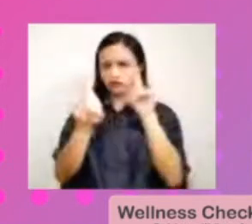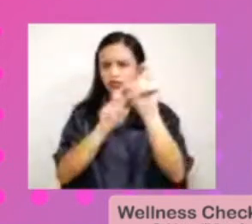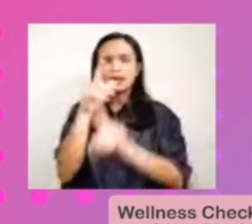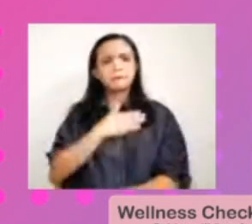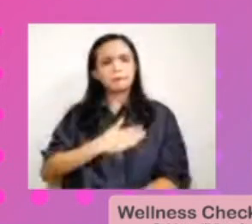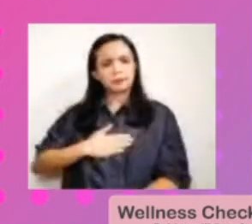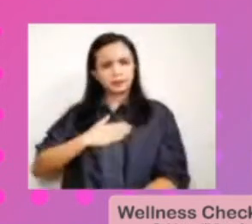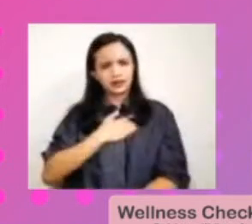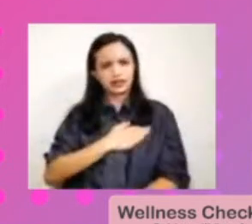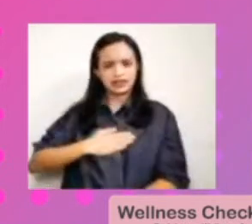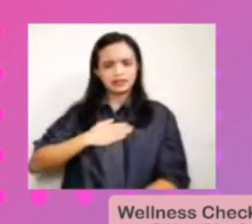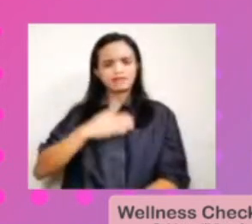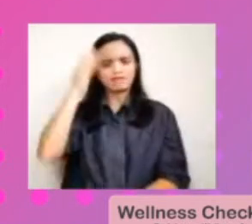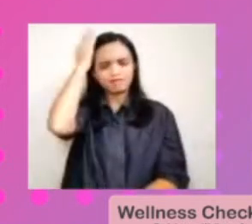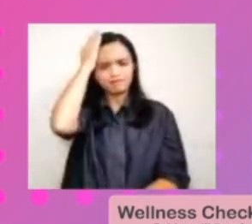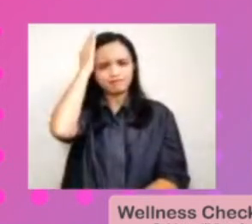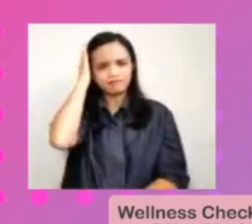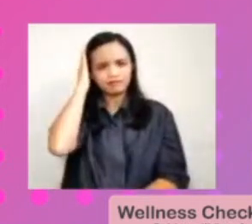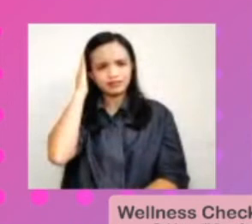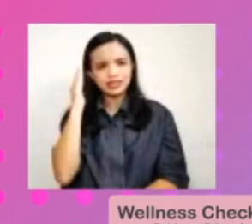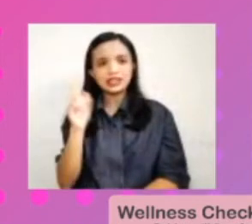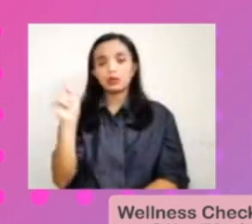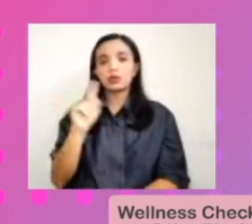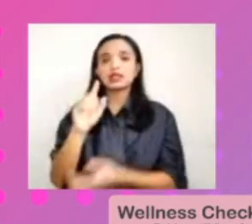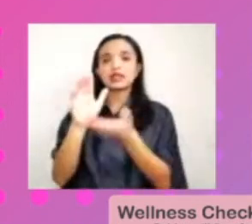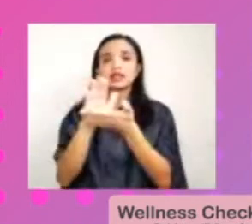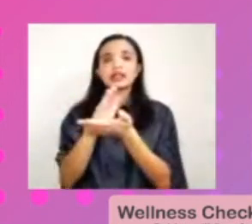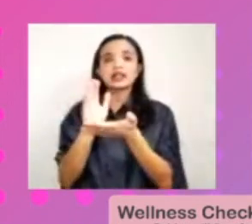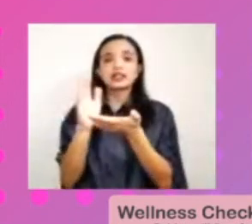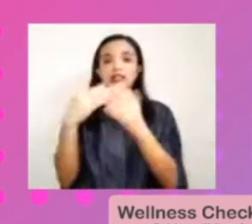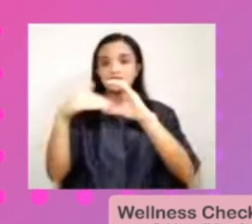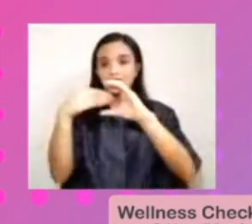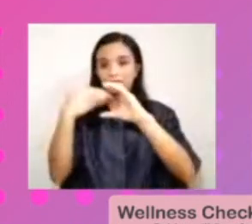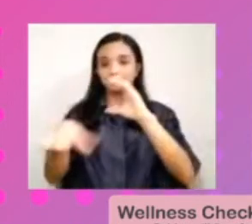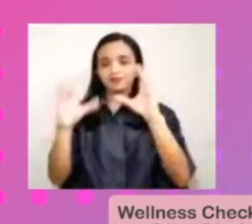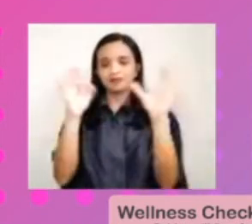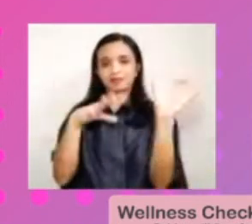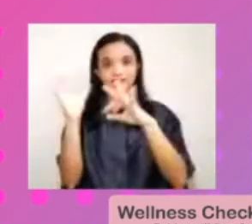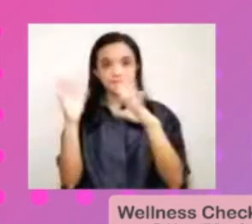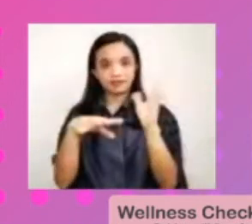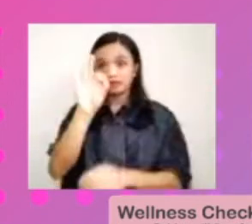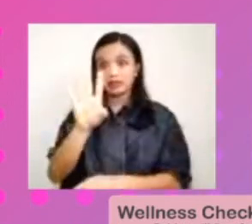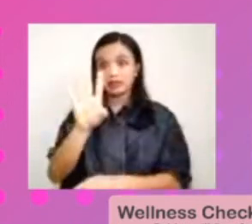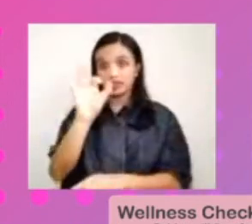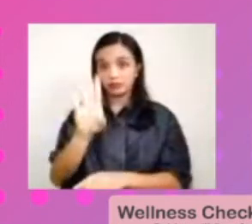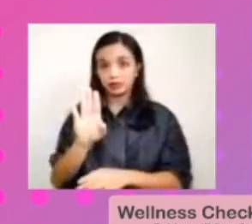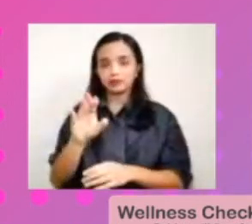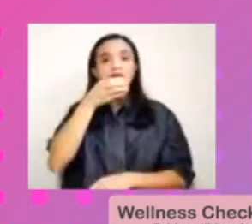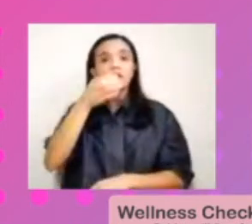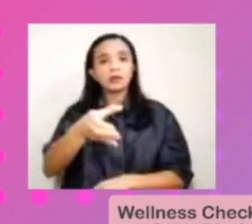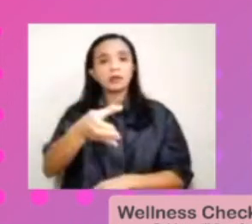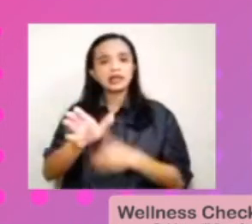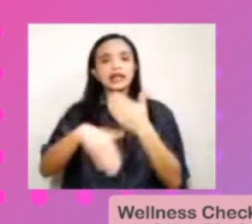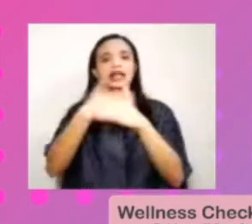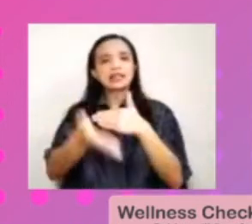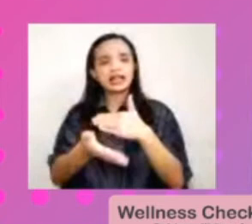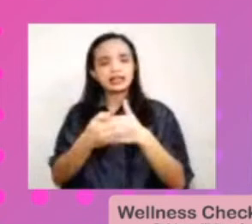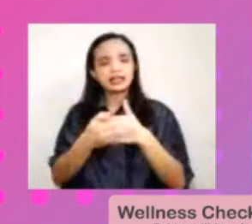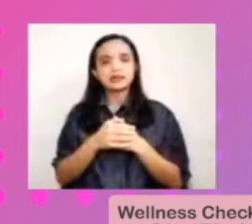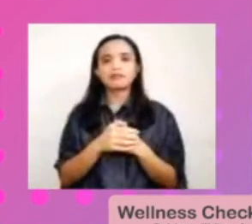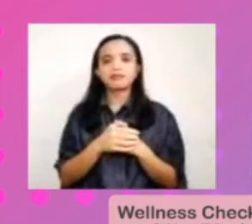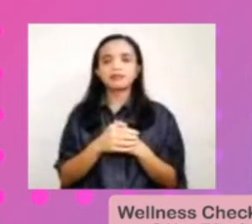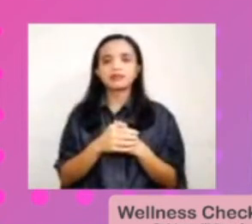material natin ngayong umaga. Okay, so ayan mga moms and sirs, ayan po, wellness check reminders po ulit tayo. Kung